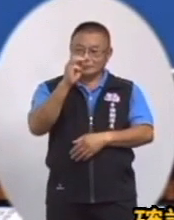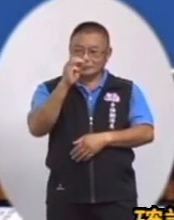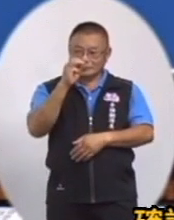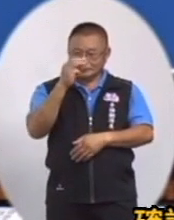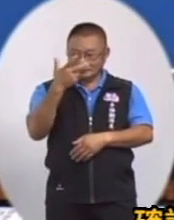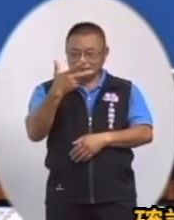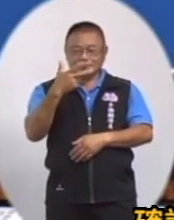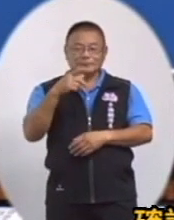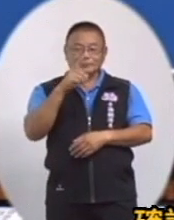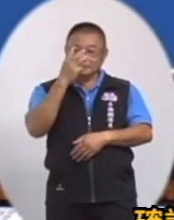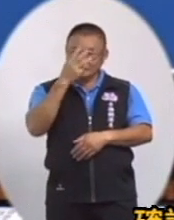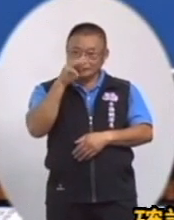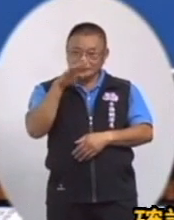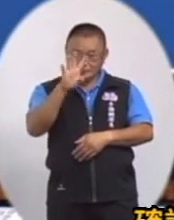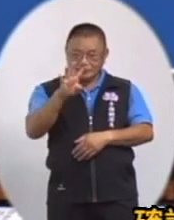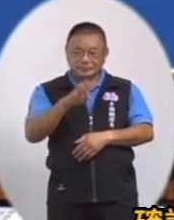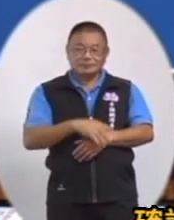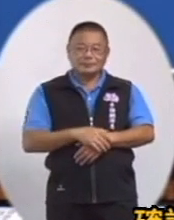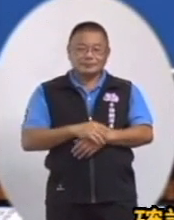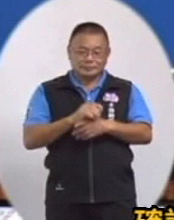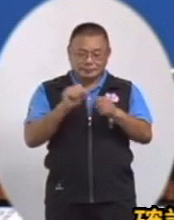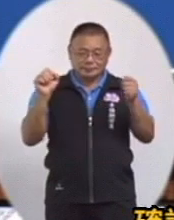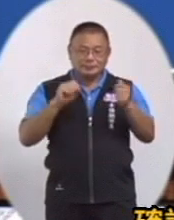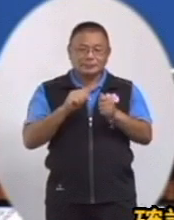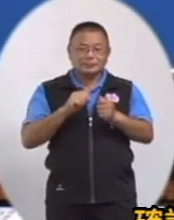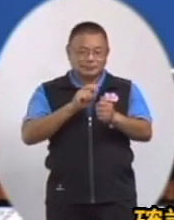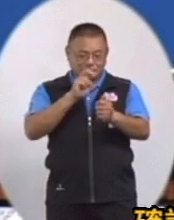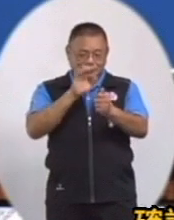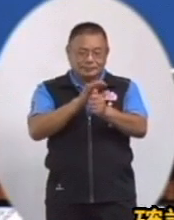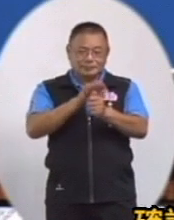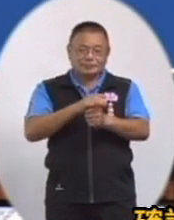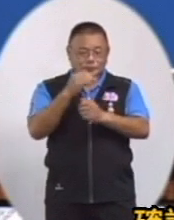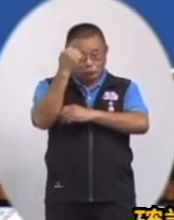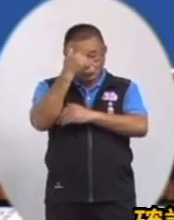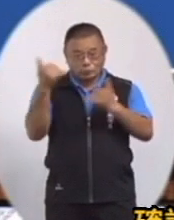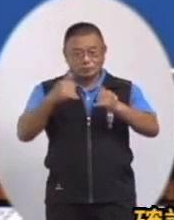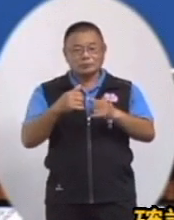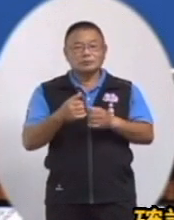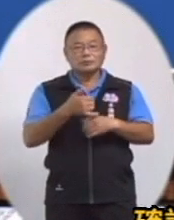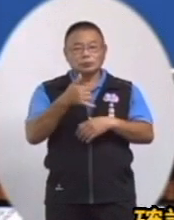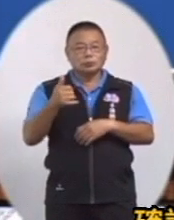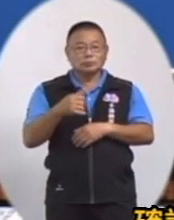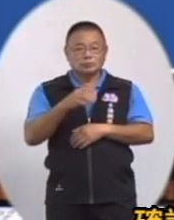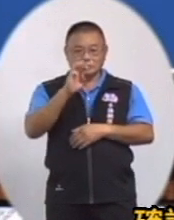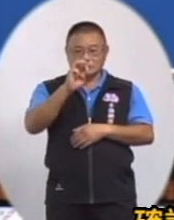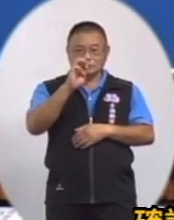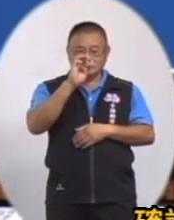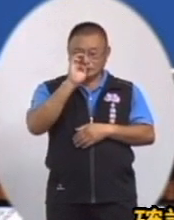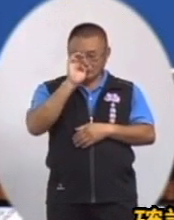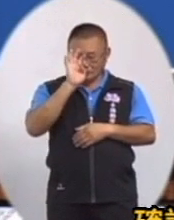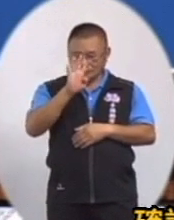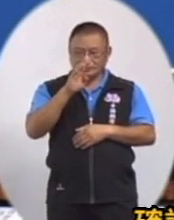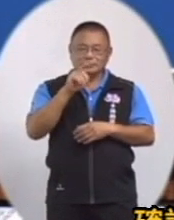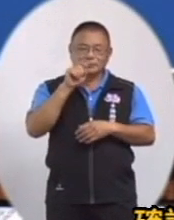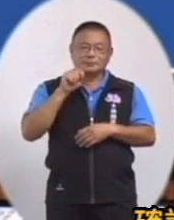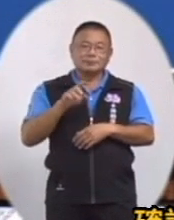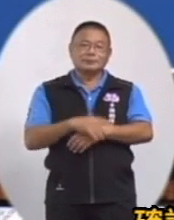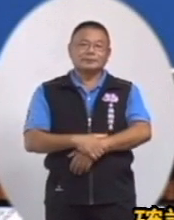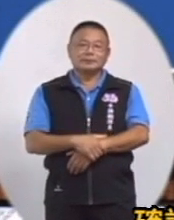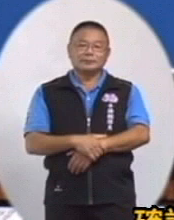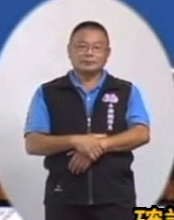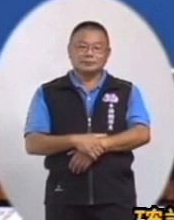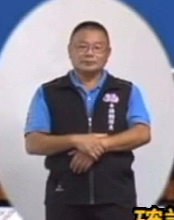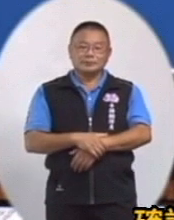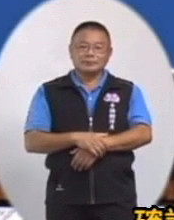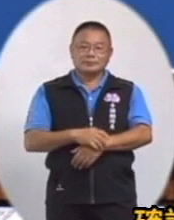占 3.4%，那你长期机长照机构住民跟员工也有34%哈，那这里是占了大